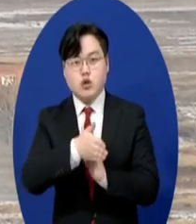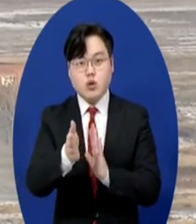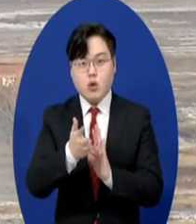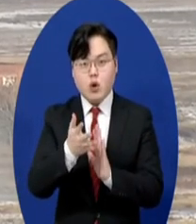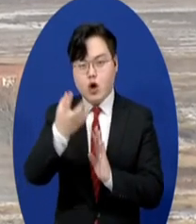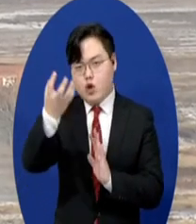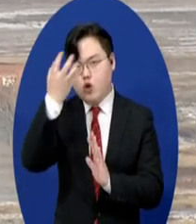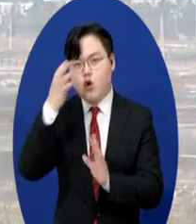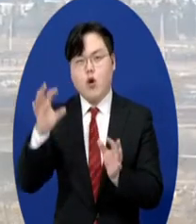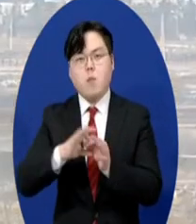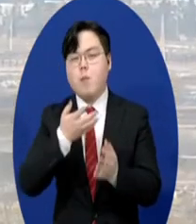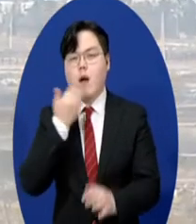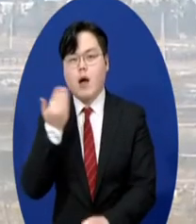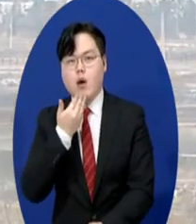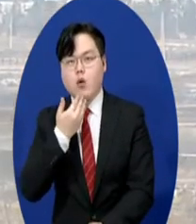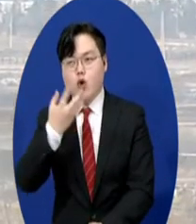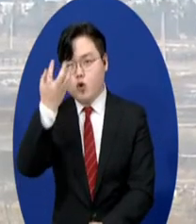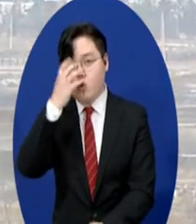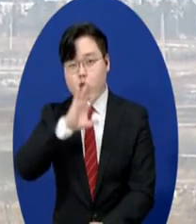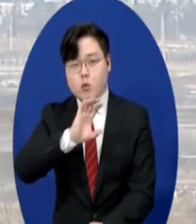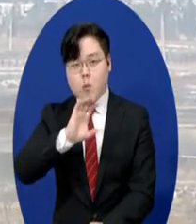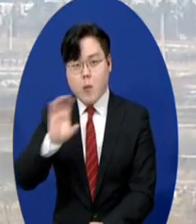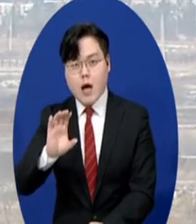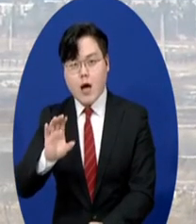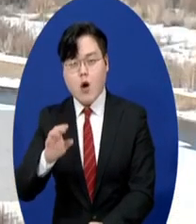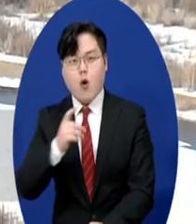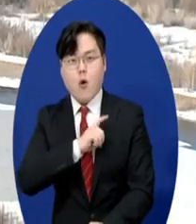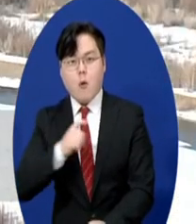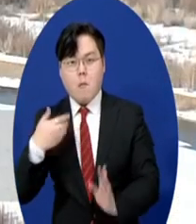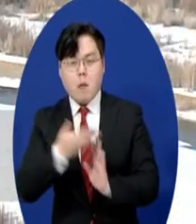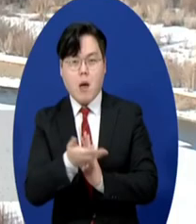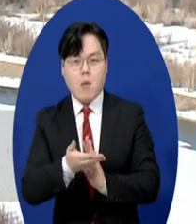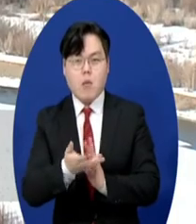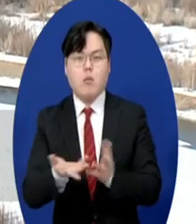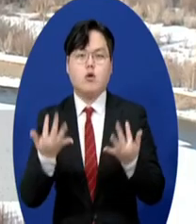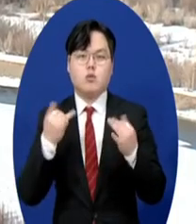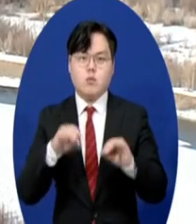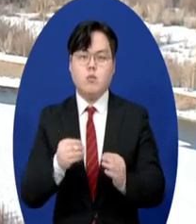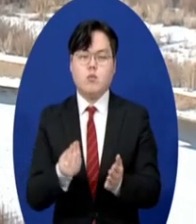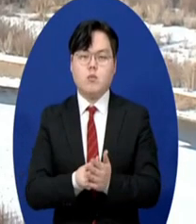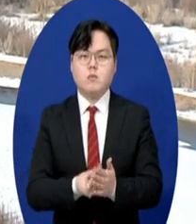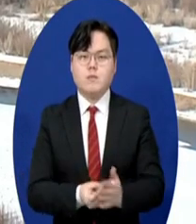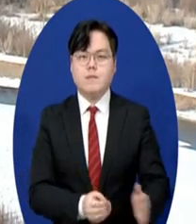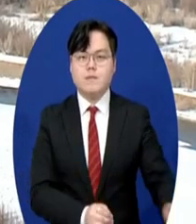явуулдаг. Тиймээс төрийн өмчит компаниудыг хувьчлах ажилд хөрөнгийн биржч мөн багтаж байна.